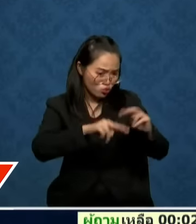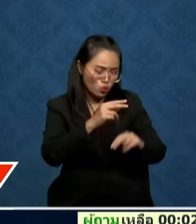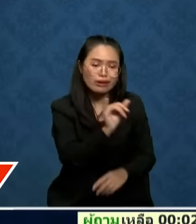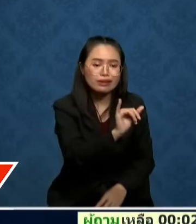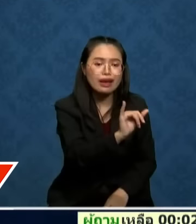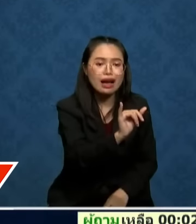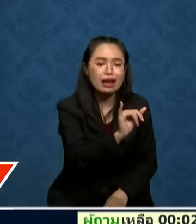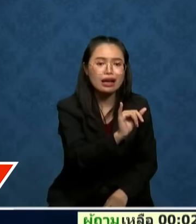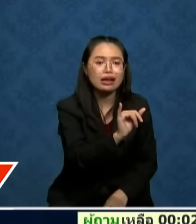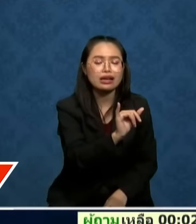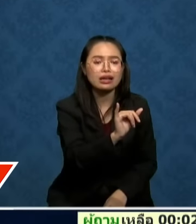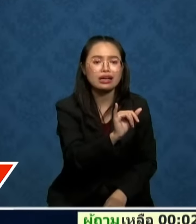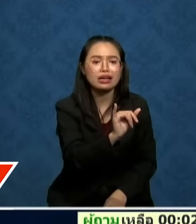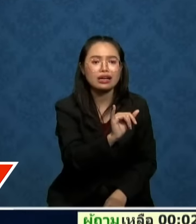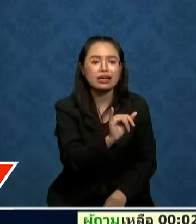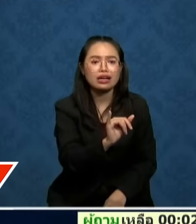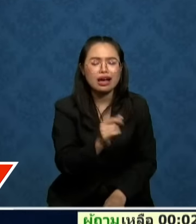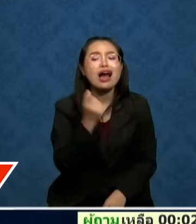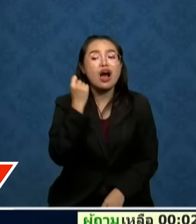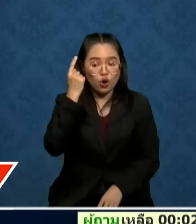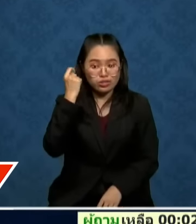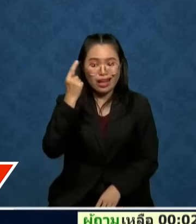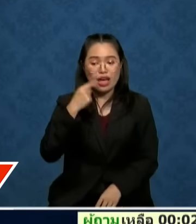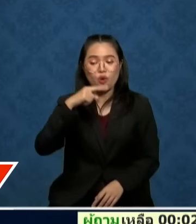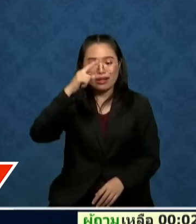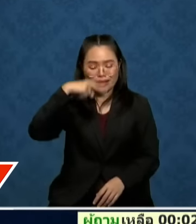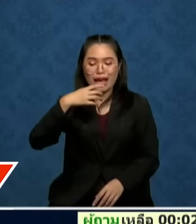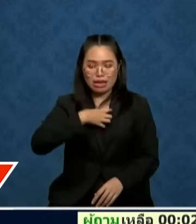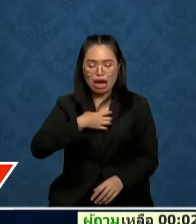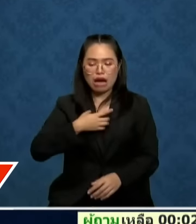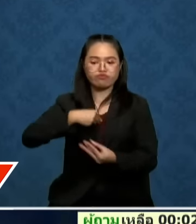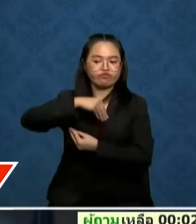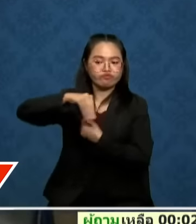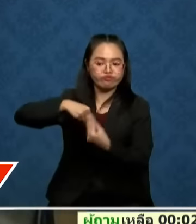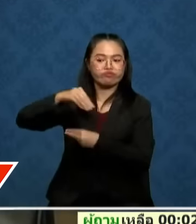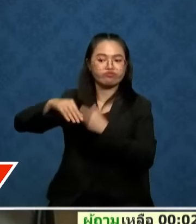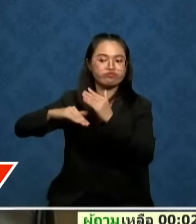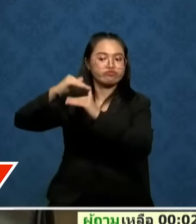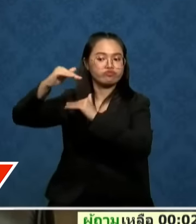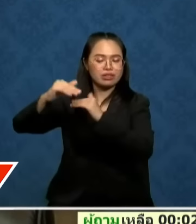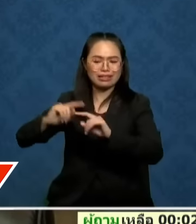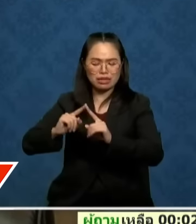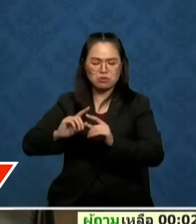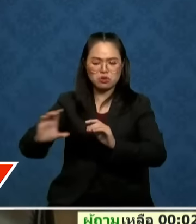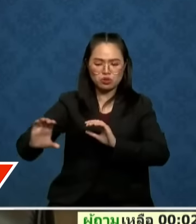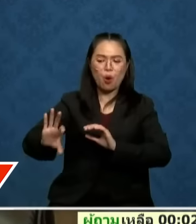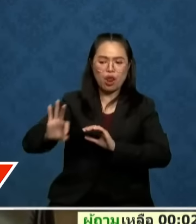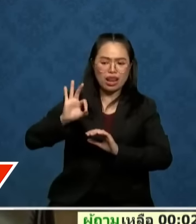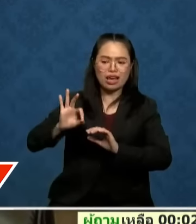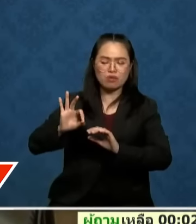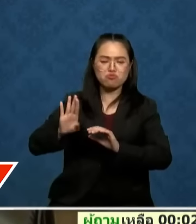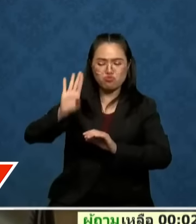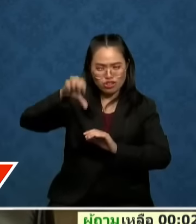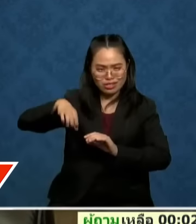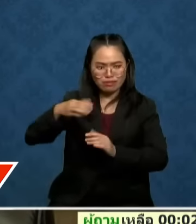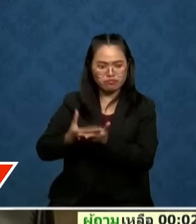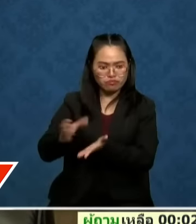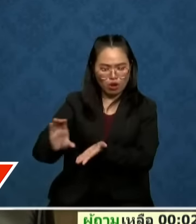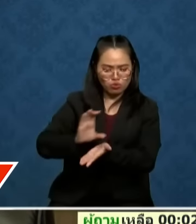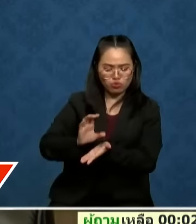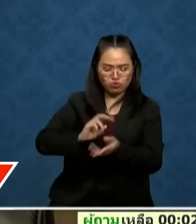เราเข้าใจดีครับว่าประเทศเราต้องเปิดหานักลงทุนครับแต่การเปิดหานักลงทุนเราก็ต้องคัดกรองครับไม่ใช่คัดกรองไม่ได้ป